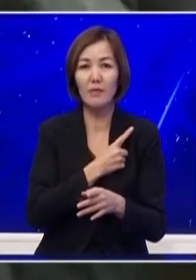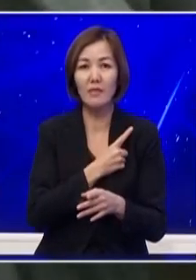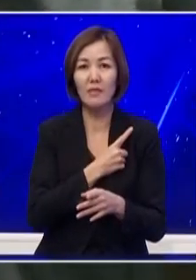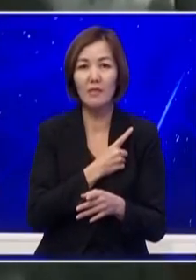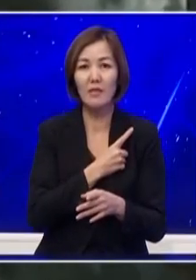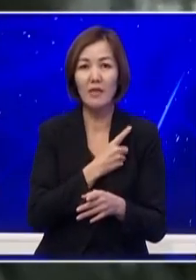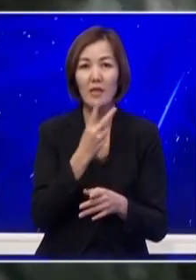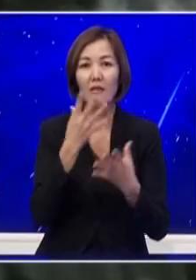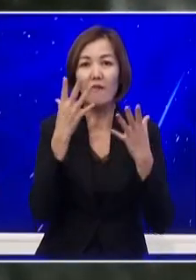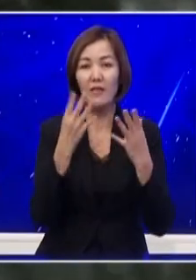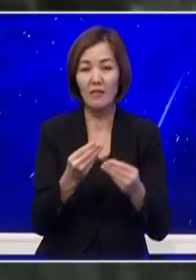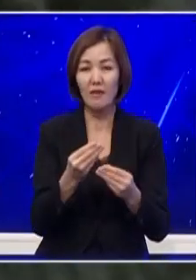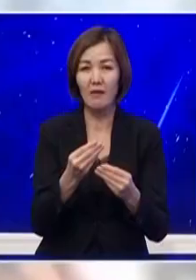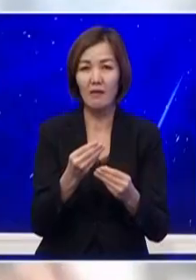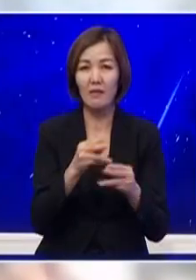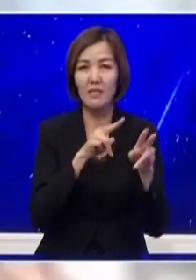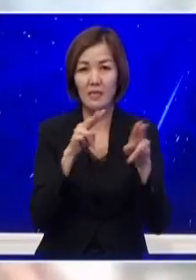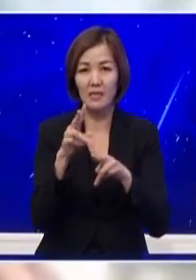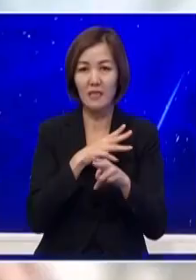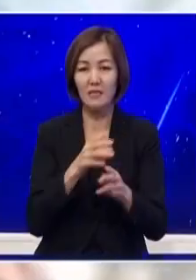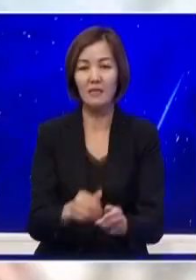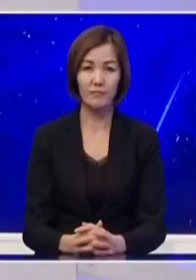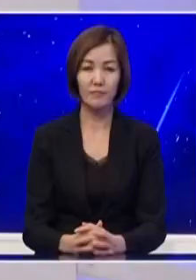на набережной 2 дня.